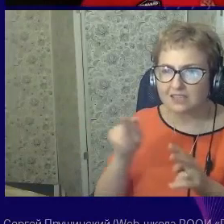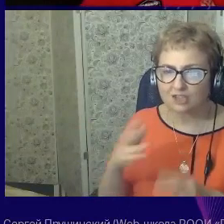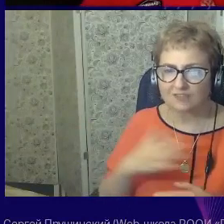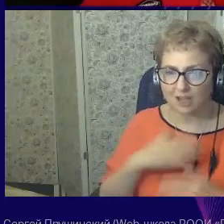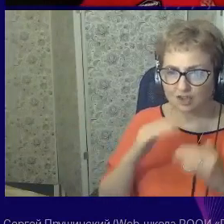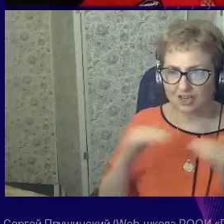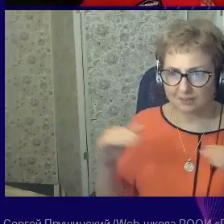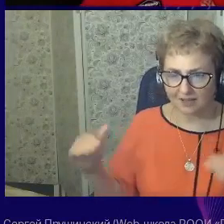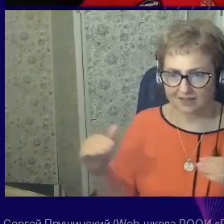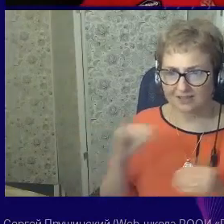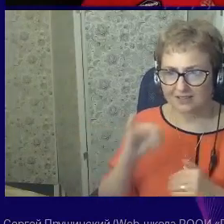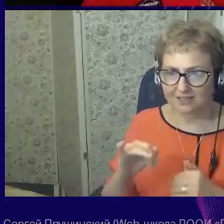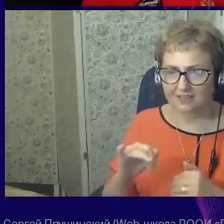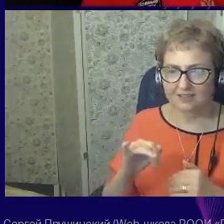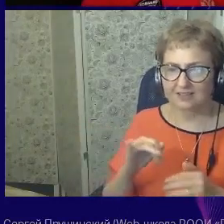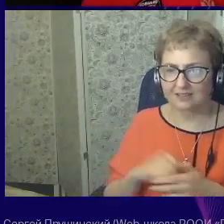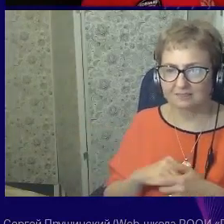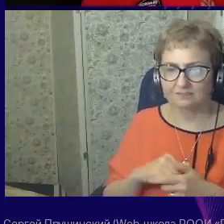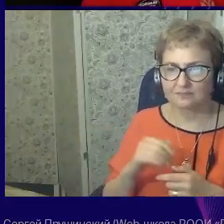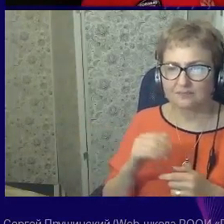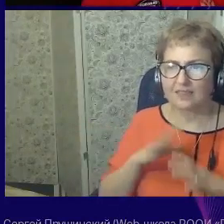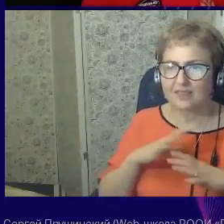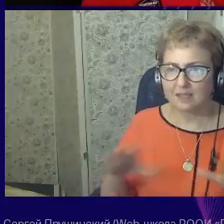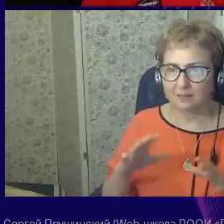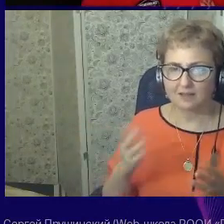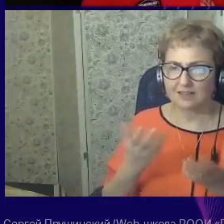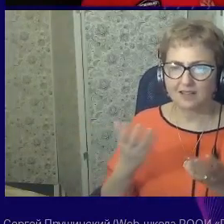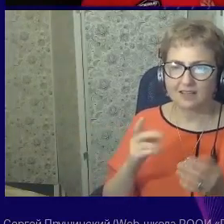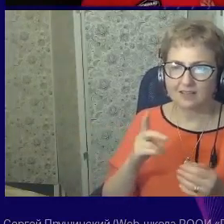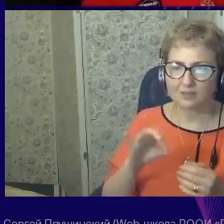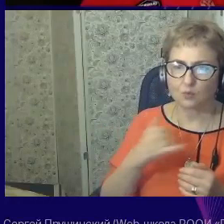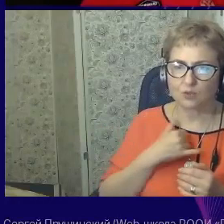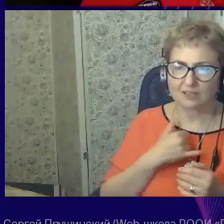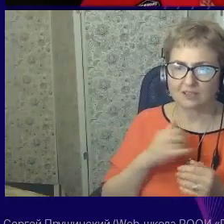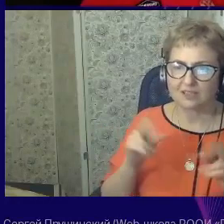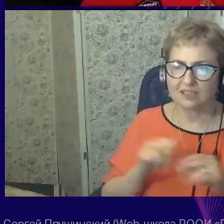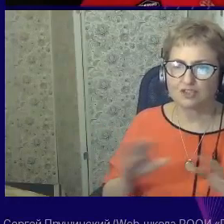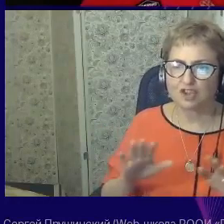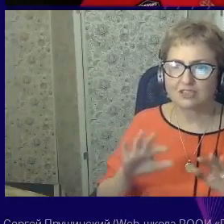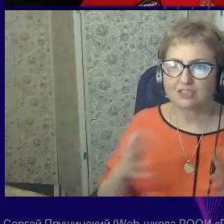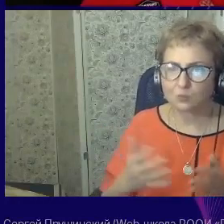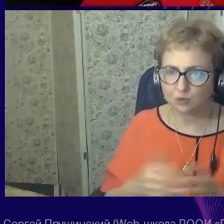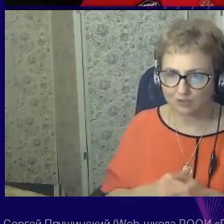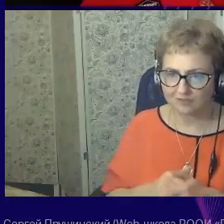наших ребят. И не было никаких у нас, ну, так скажем, несчастных случаев.